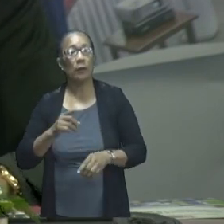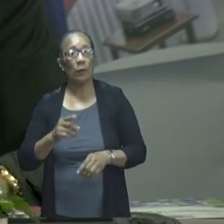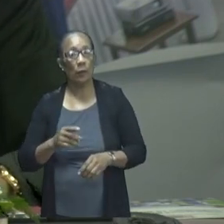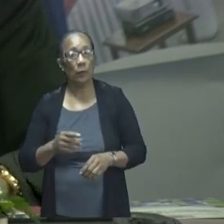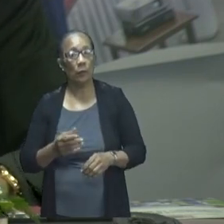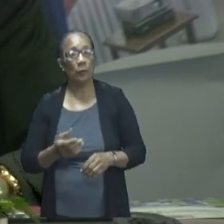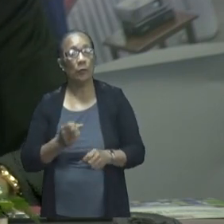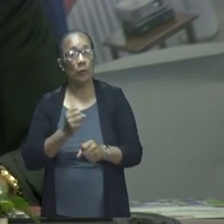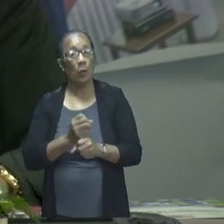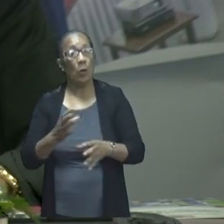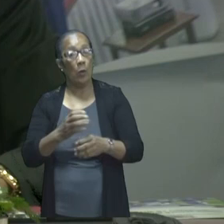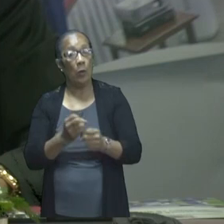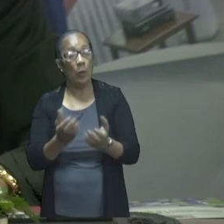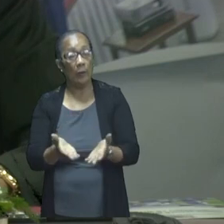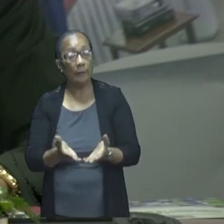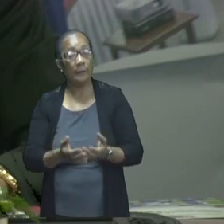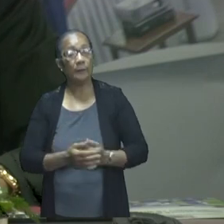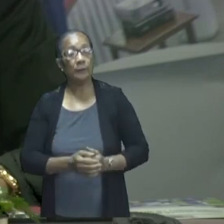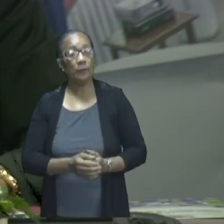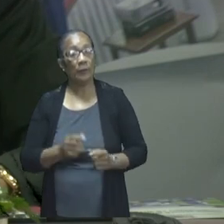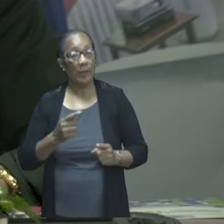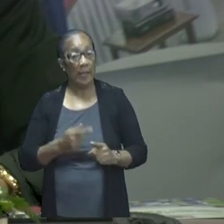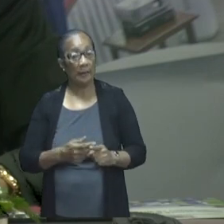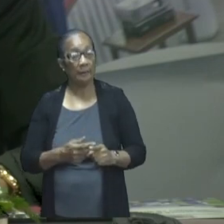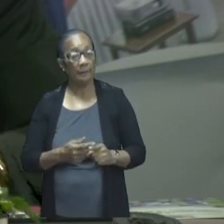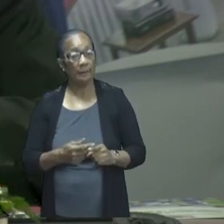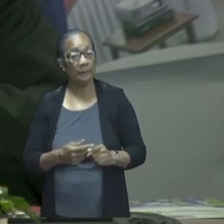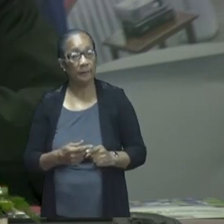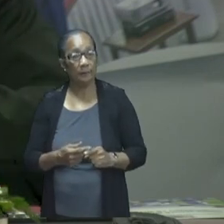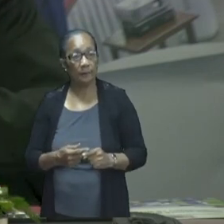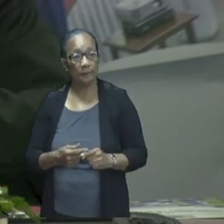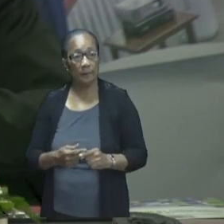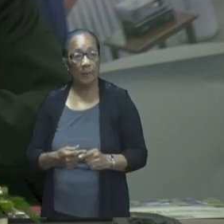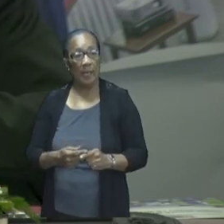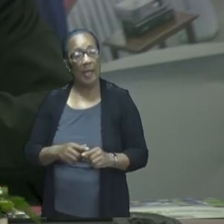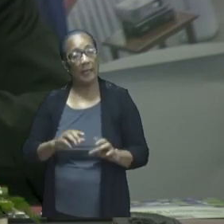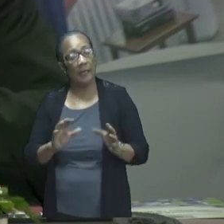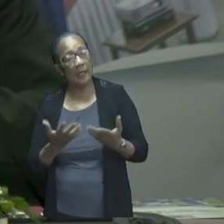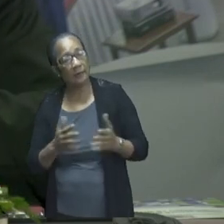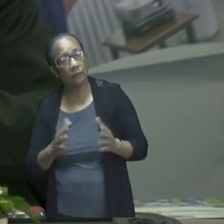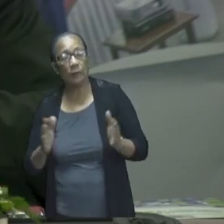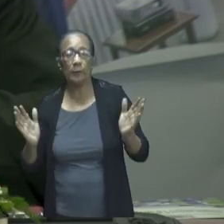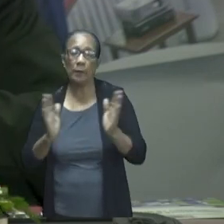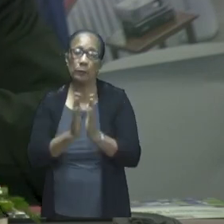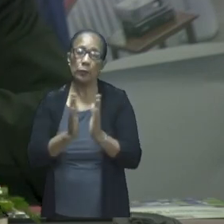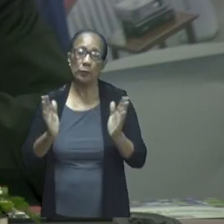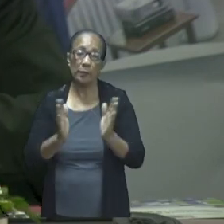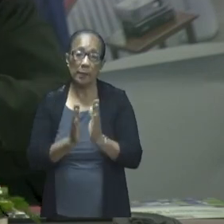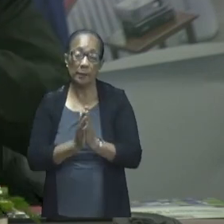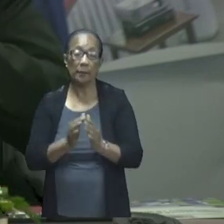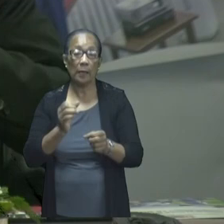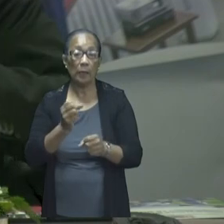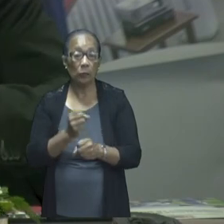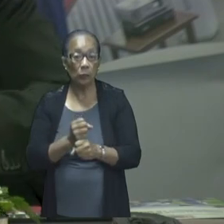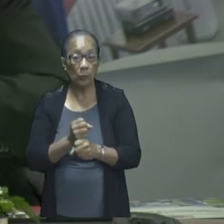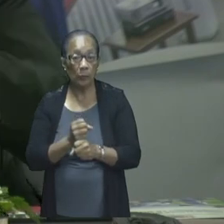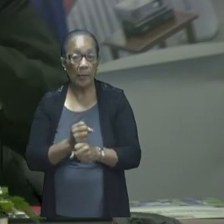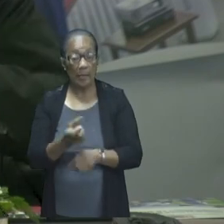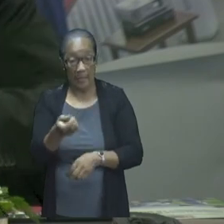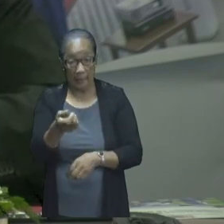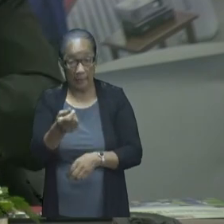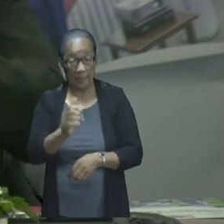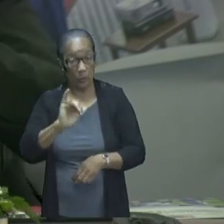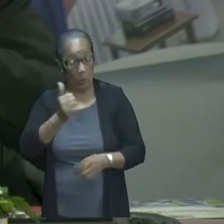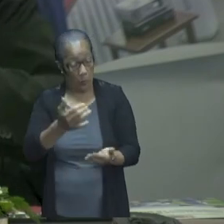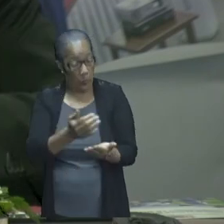build finance operate en als er een bepaalde tijdsperiode gaan beheren en hun geld duwen terugverdiend hebben we